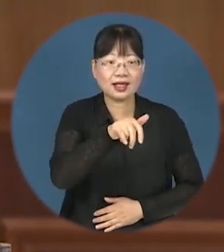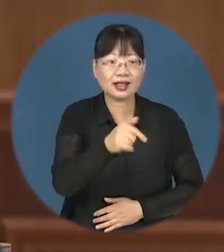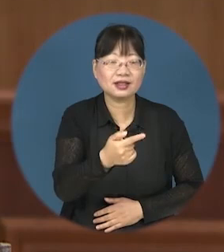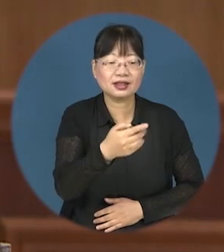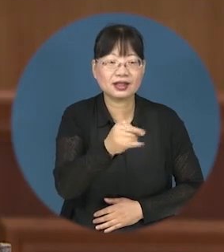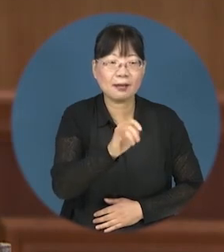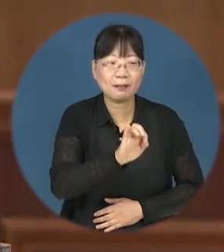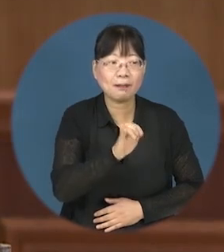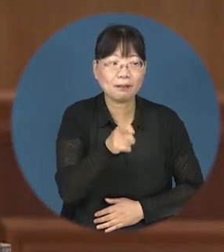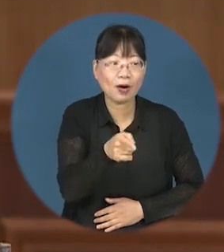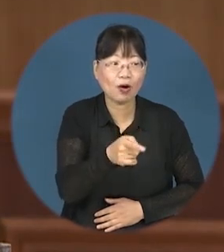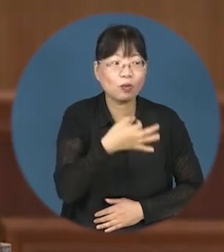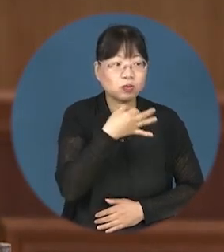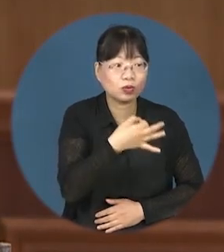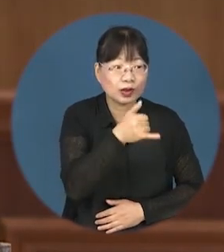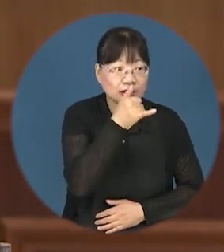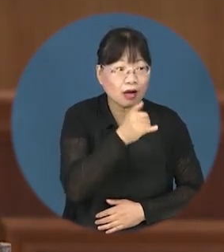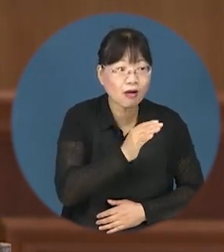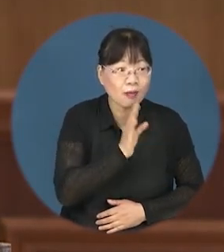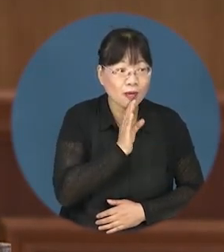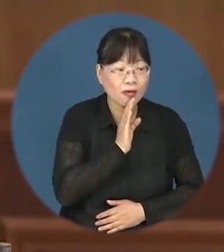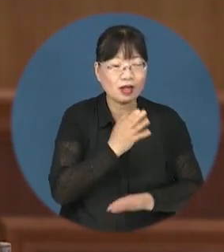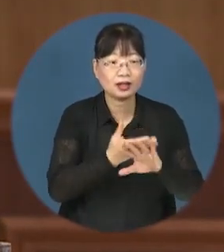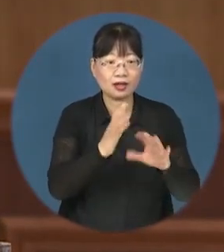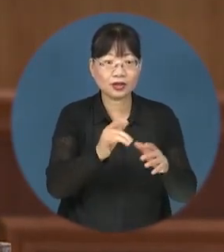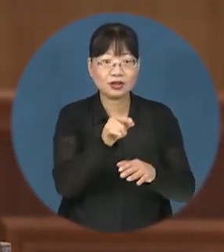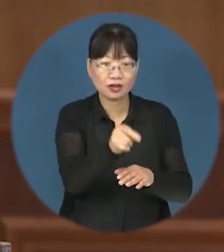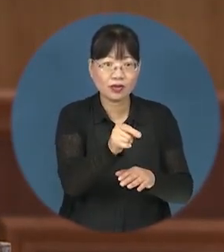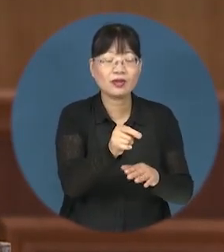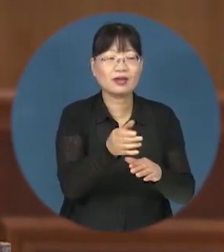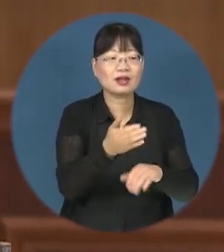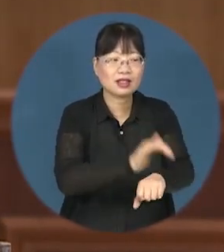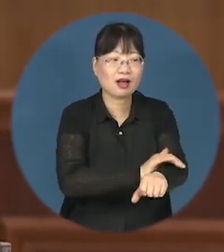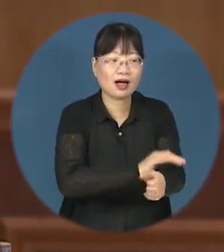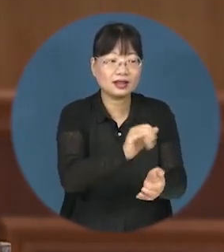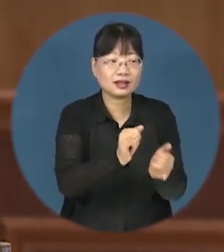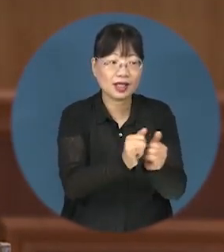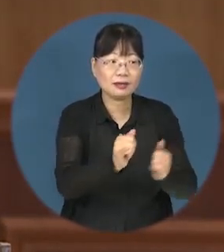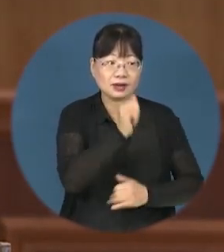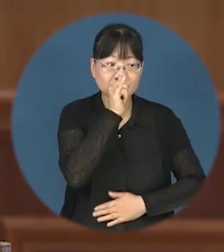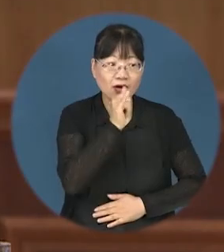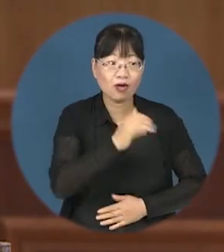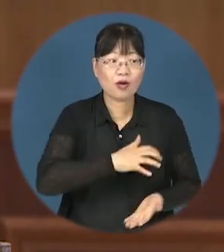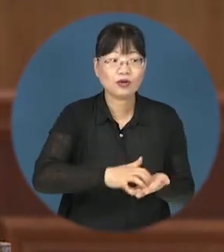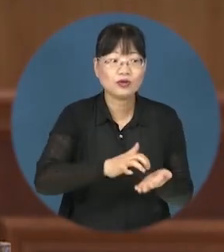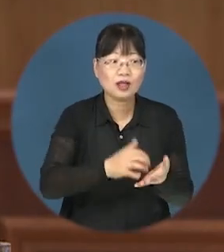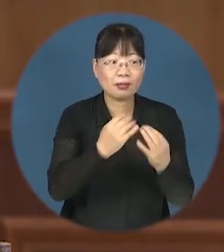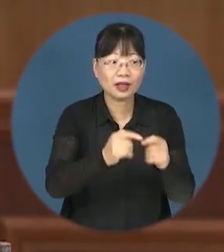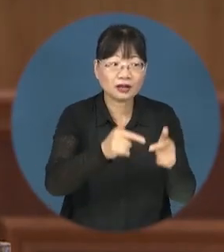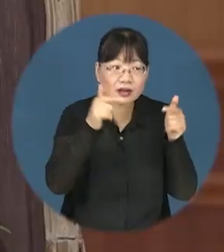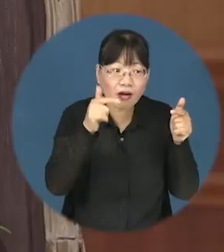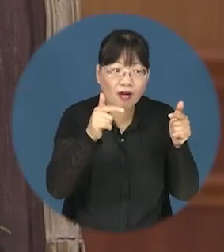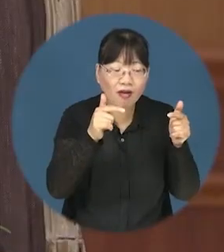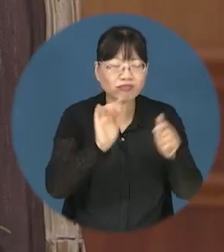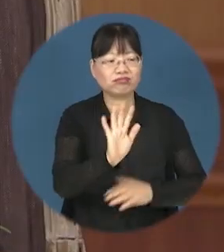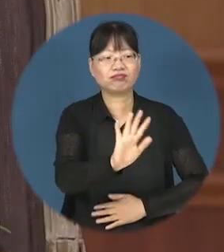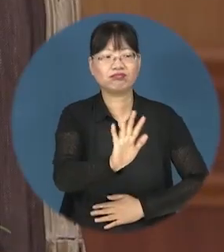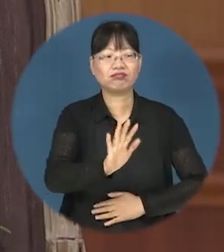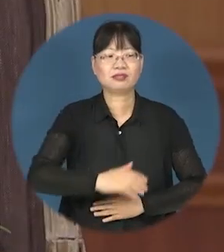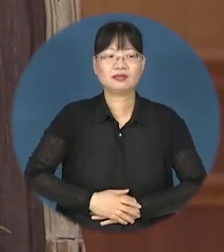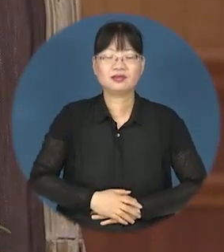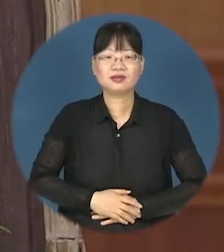2시고 4 대해서 외국에도 그런 정품 캘리그래퍼 들은 있는거죠 네 그럼요 있죠 근데 숫자가 는 많이 늘어 나지 않더라 4